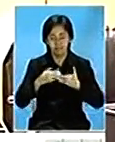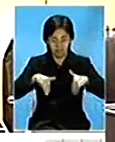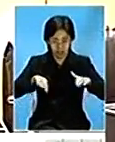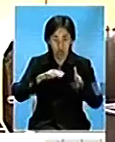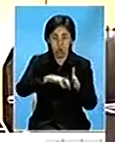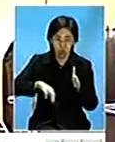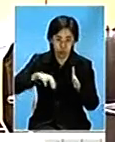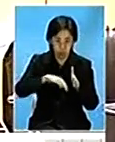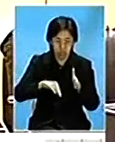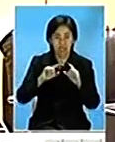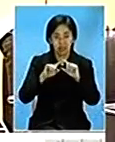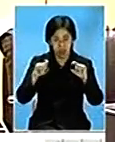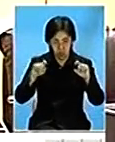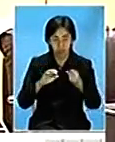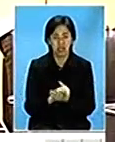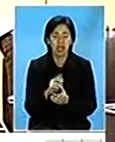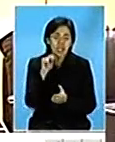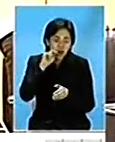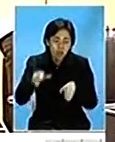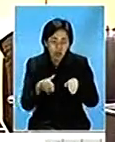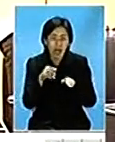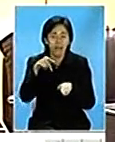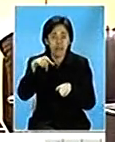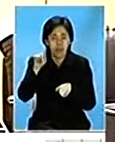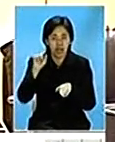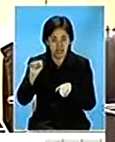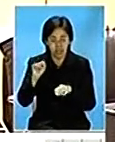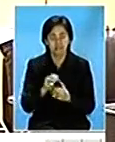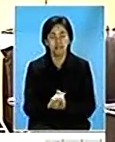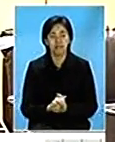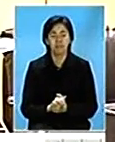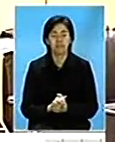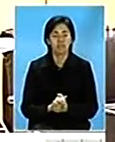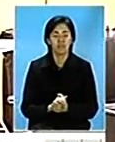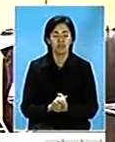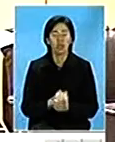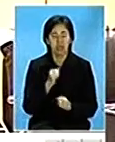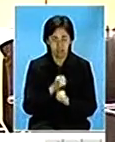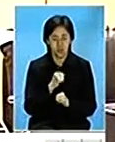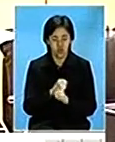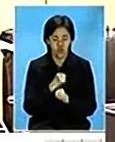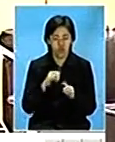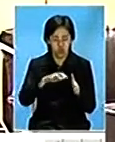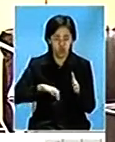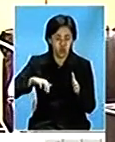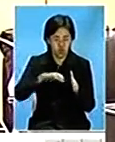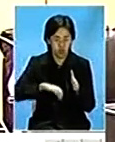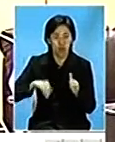จังหวัดเพชรบูรณ์ในลำน้ำป่าสักซึ่งได้กำลังดำเนินการอยู่ขณะ